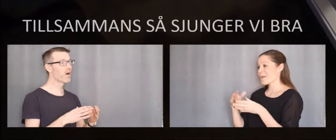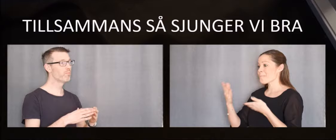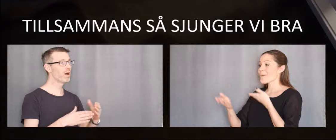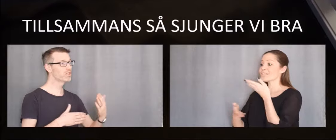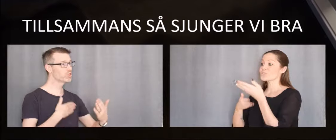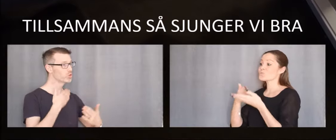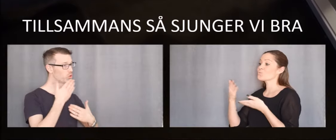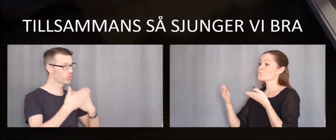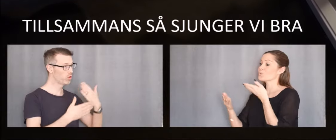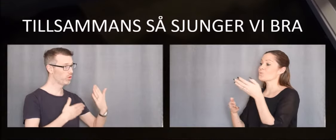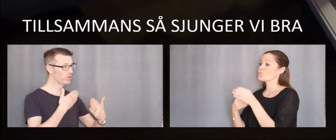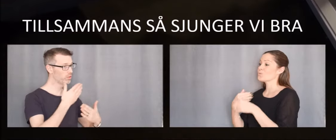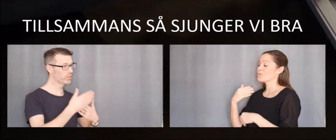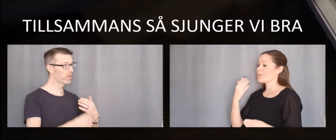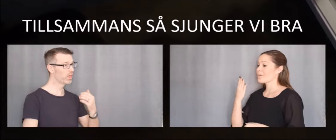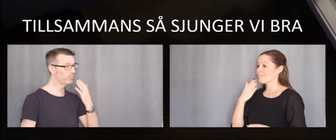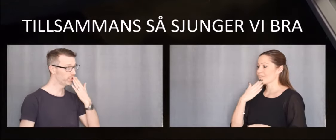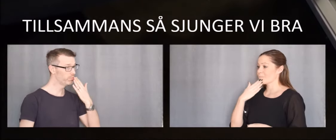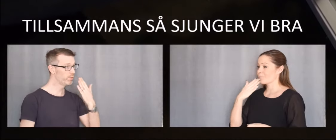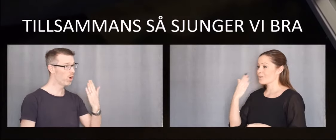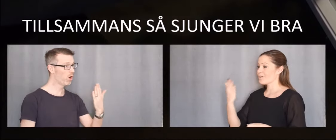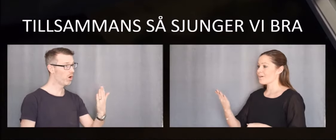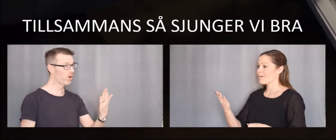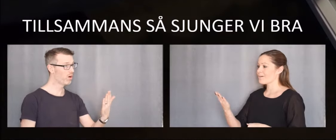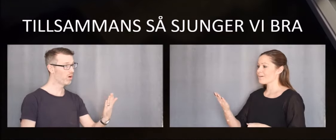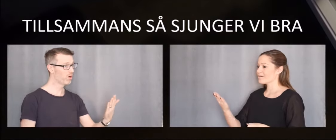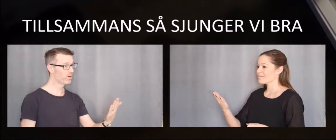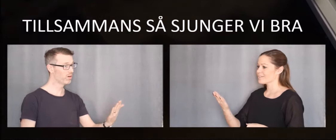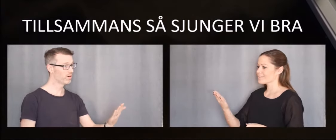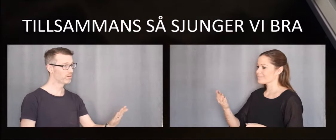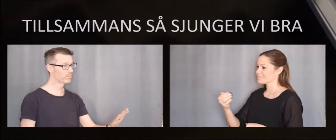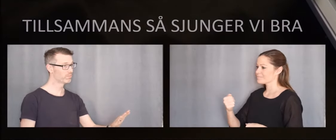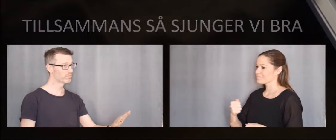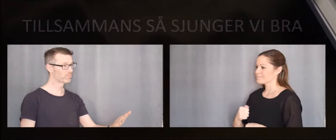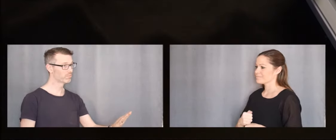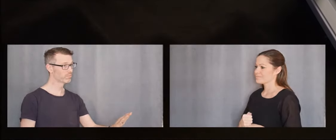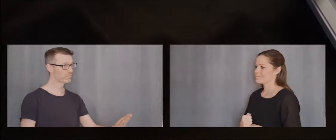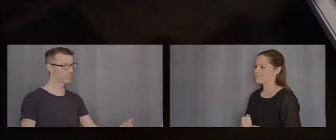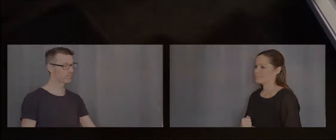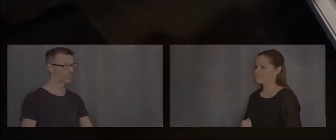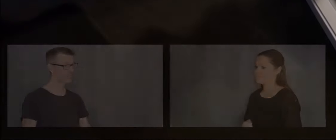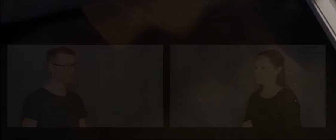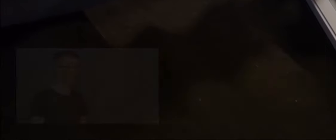Tillsammans så sjunger vi bra.